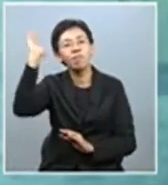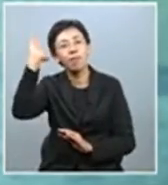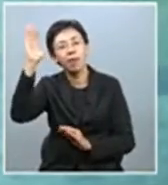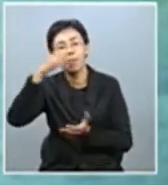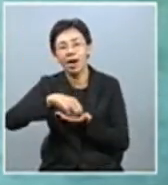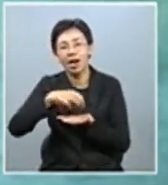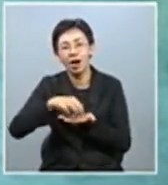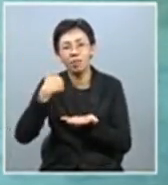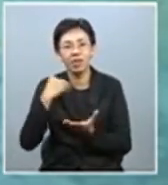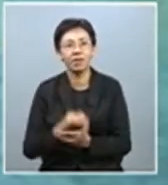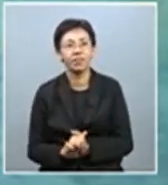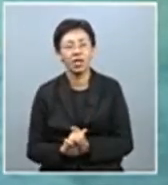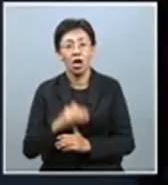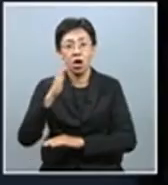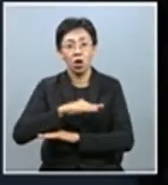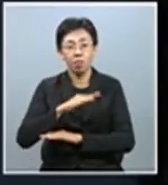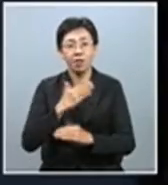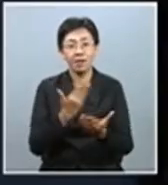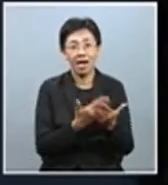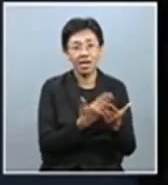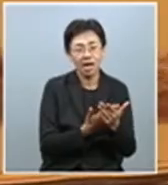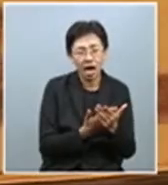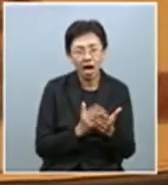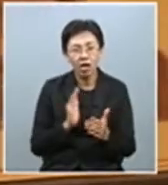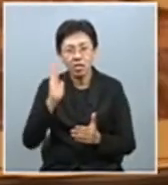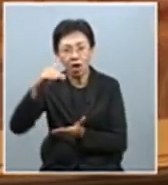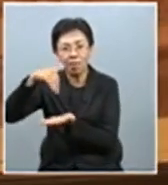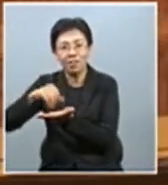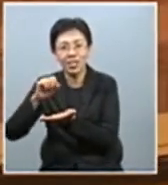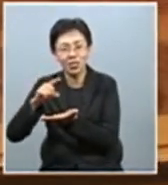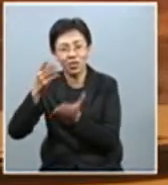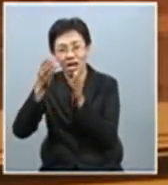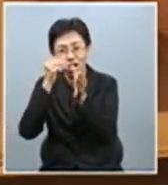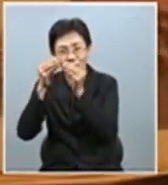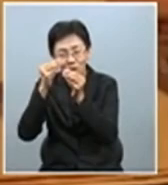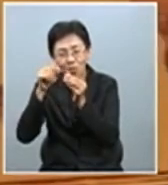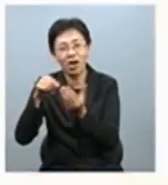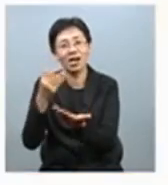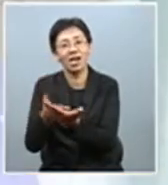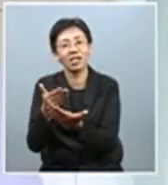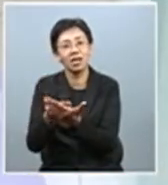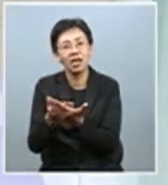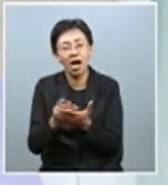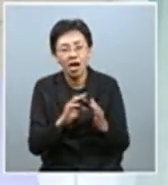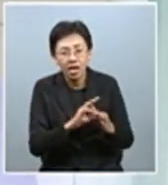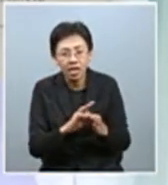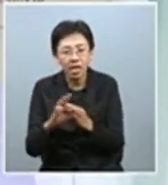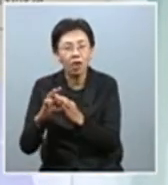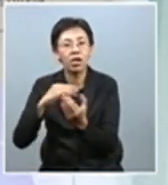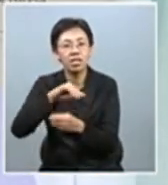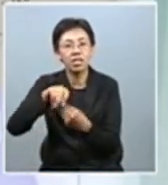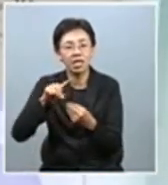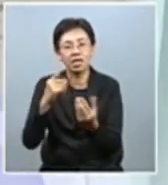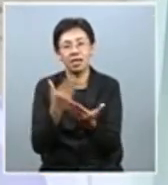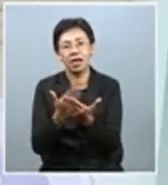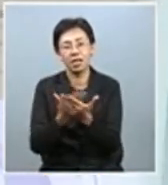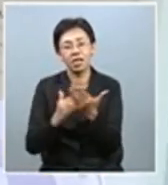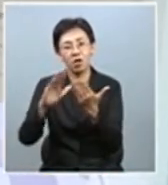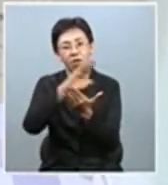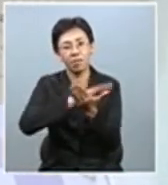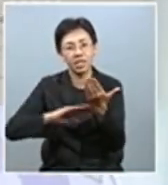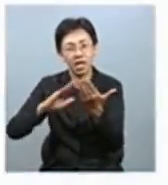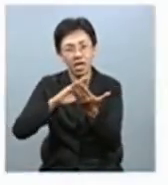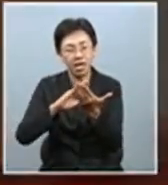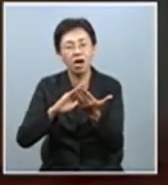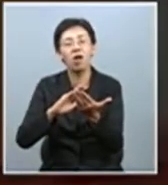ากโรงพิมพ์ธนบัตรในวันๆสู่อนาคตที่ศูนย์การเรียนรู้แห่งนี้จะทำหน้าที่สานต่อความสำคัญทางด้านเศรษฐกิจและการเงินที่มีต่อบริษั